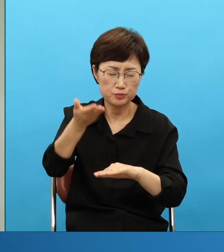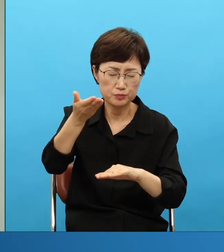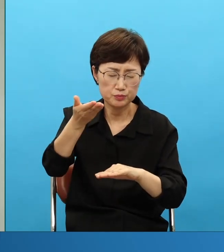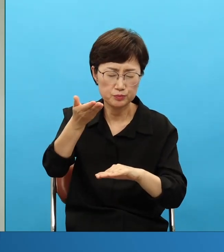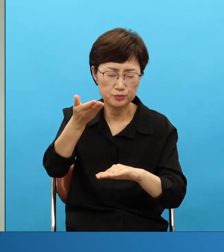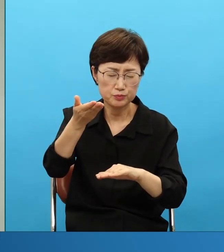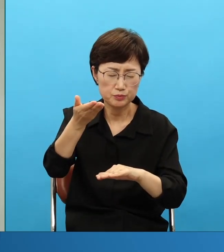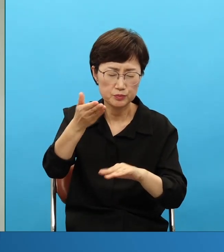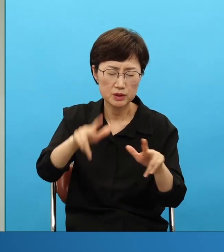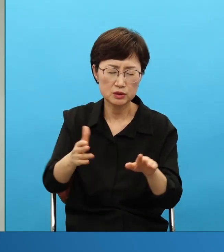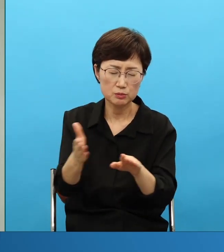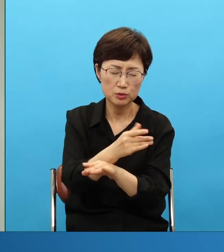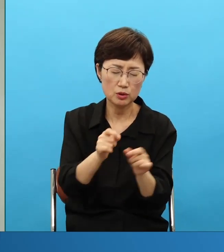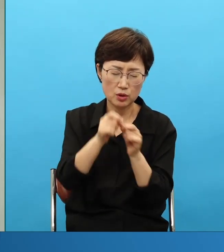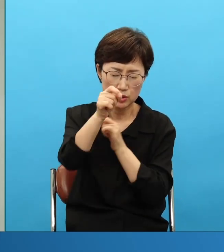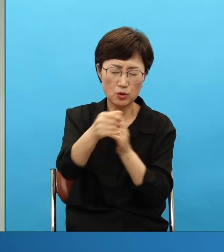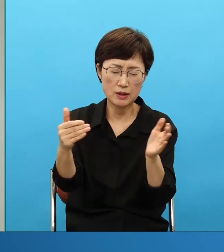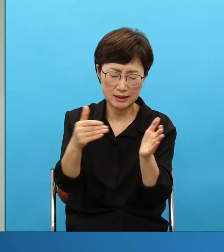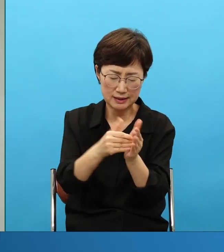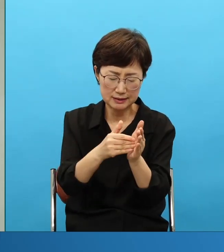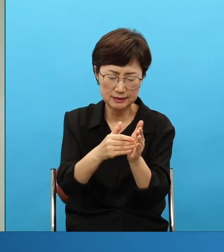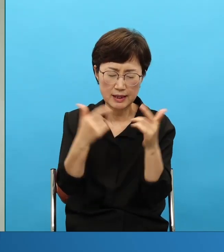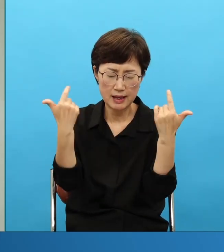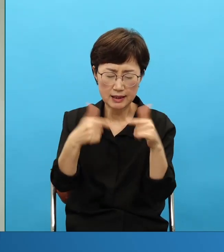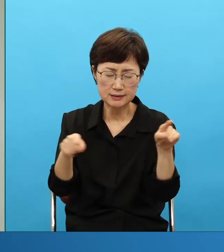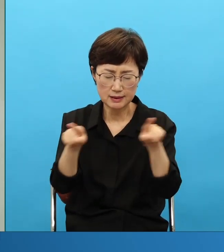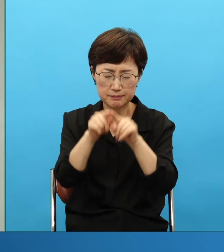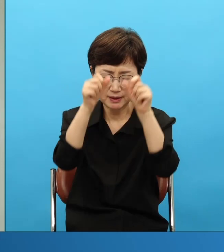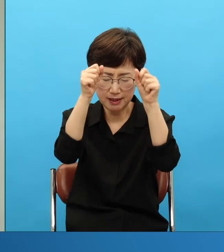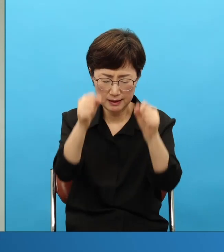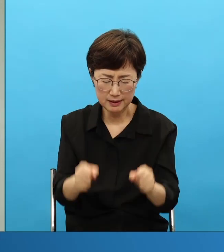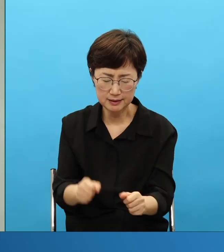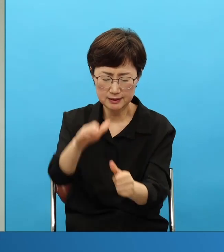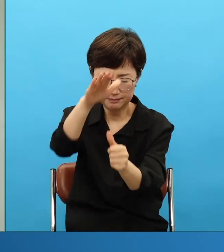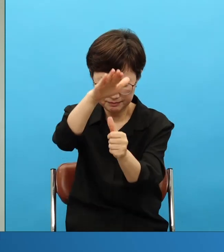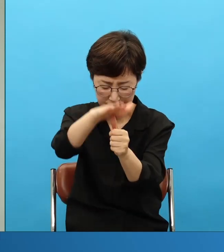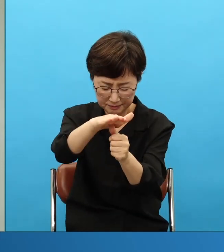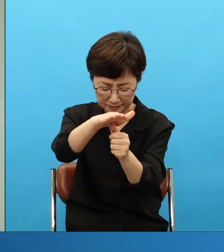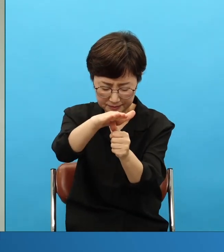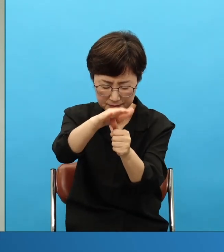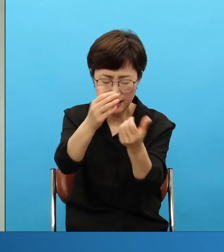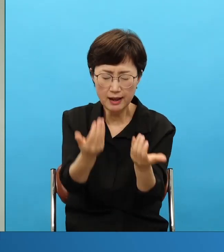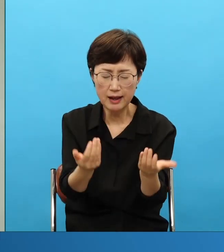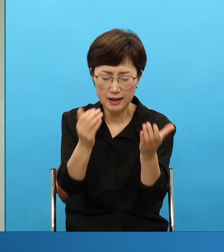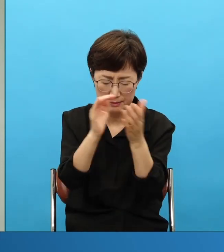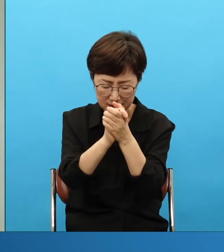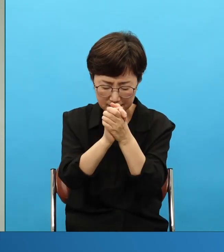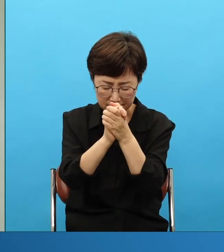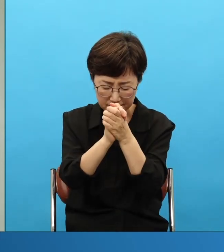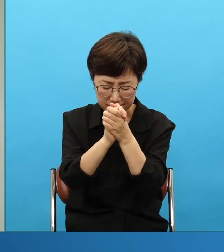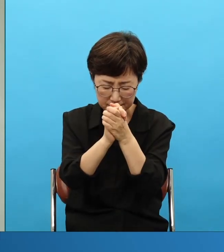absolute partisan, 지금부터 be 영원까지 both now 항상 함께 계실지어다. and always and 아멘. forever. Amen.